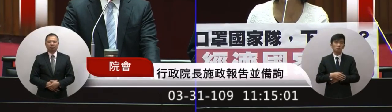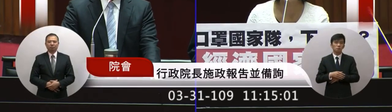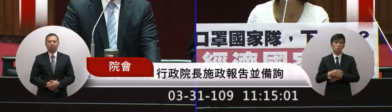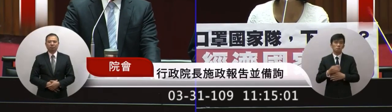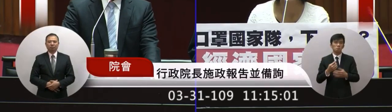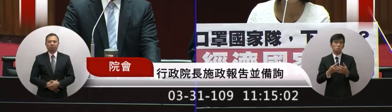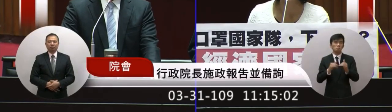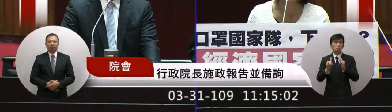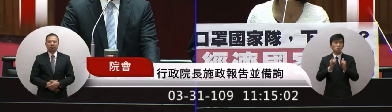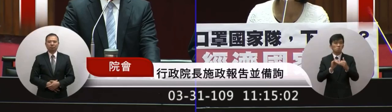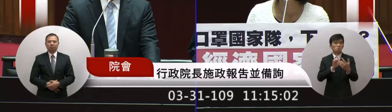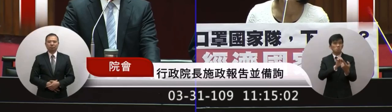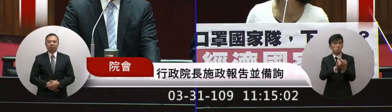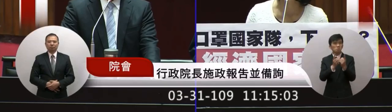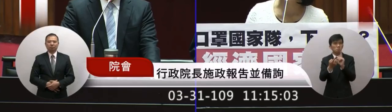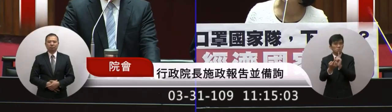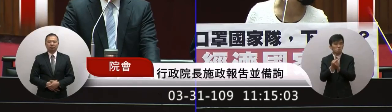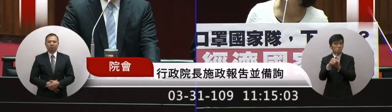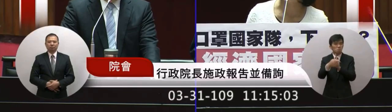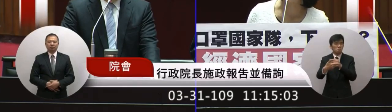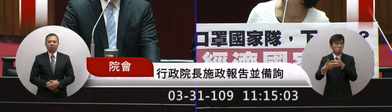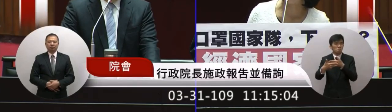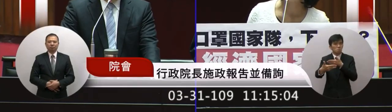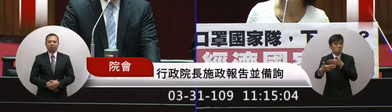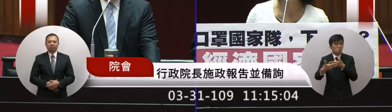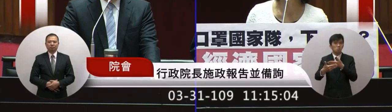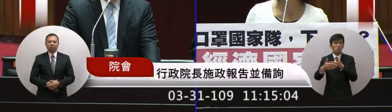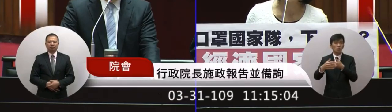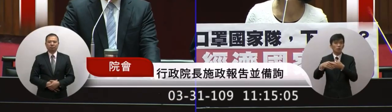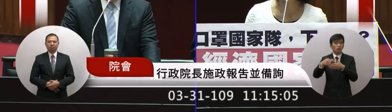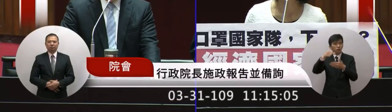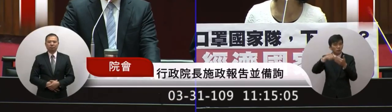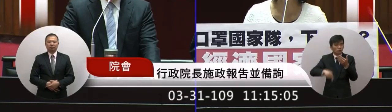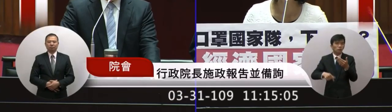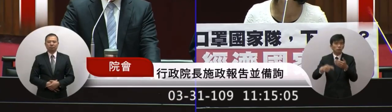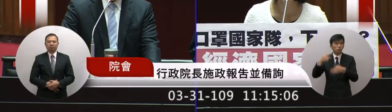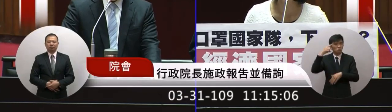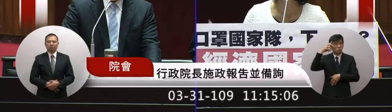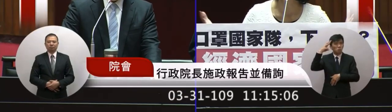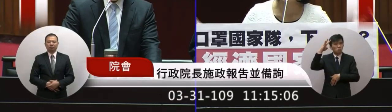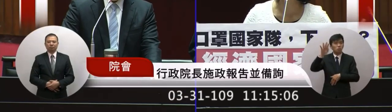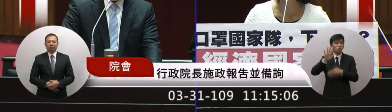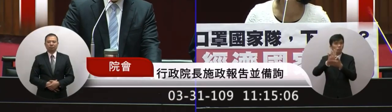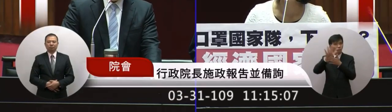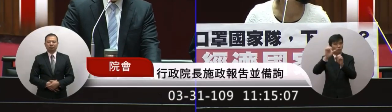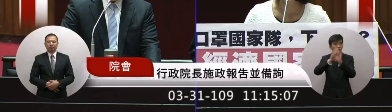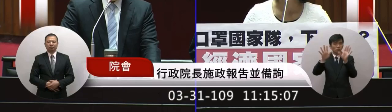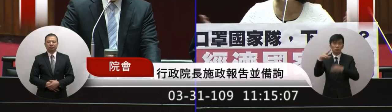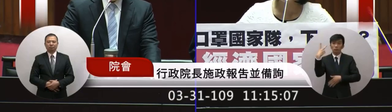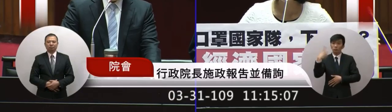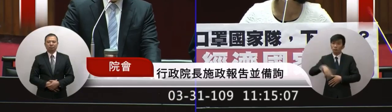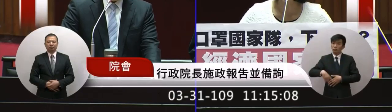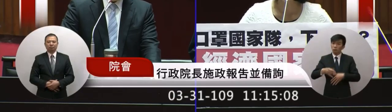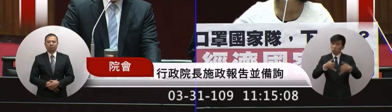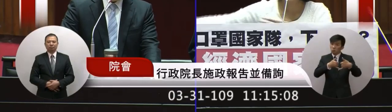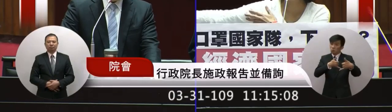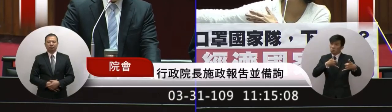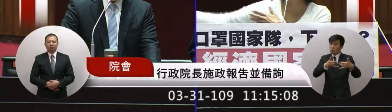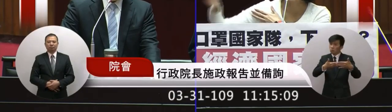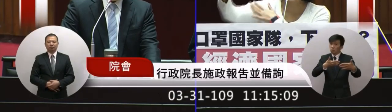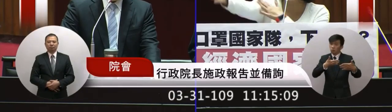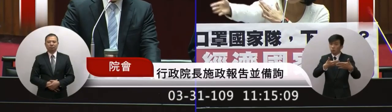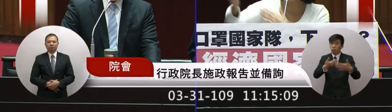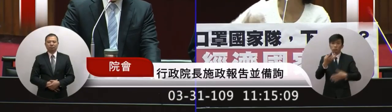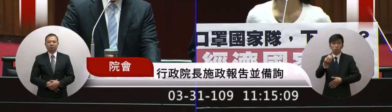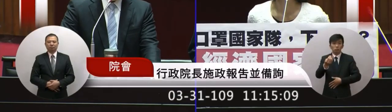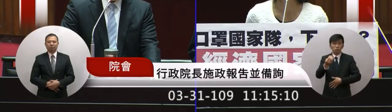离的这个引导，当时。到底多久以后会出来？还要过几天出来？然后这个距离到底会怎么样设定呢？是1公尺，还是